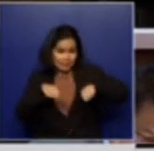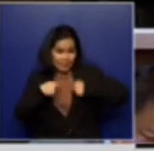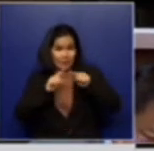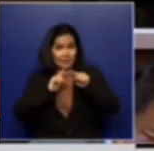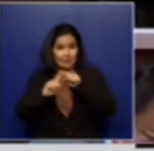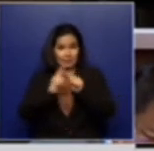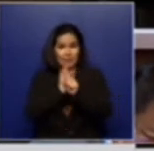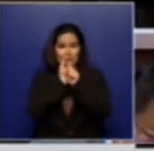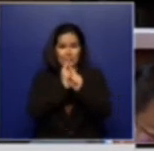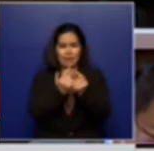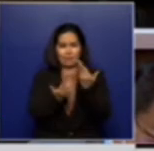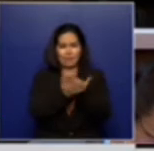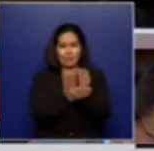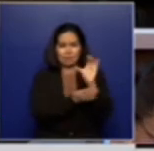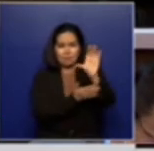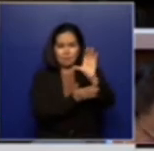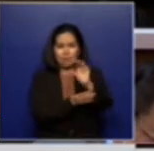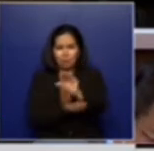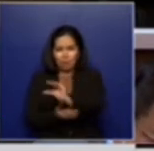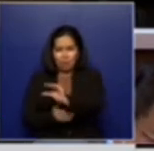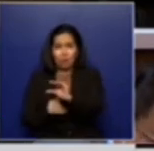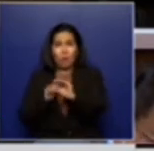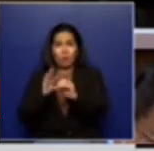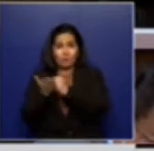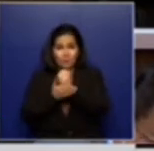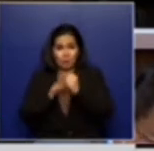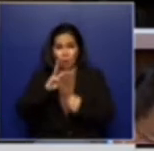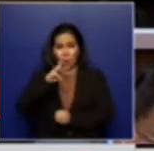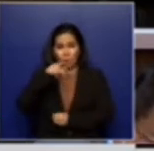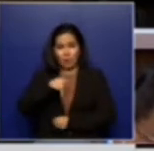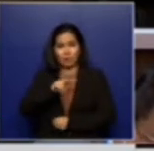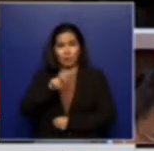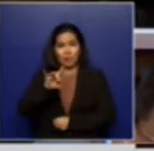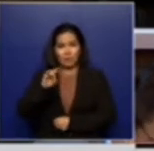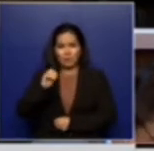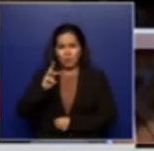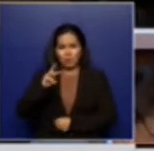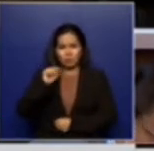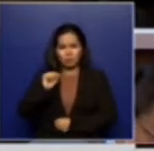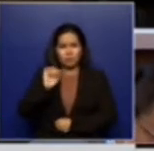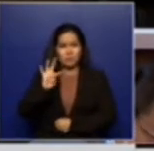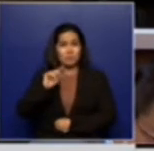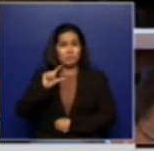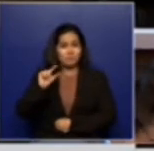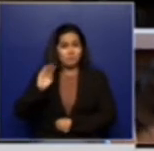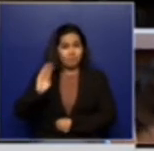อย่างเฮโรอีนฟินหรือมาฟินไปแล้วรัฐบาลของเราจะรับมืออย่างไรแต่ทั้งๆที่ปัญหายาเสพติดมีความสำคัญขนาดนี้และเป็นวาระสำคัญระดับโลกแต่รัฐบาลพลเอกประยุทธ์จันทร์โอชากลับจัดสรรระบบประมาณสำหรับการนี้เพียงน้อยนิดค่ะฉันประทานเมื่อเทียบกับค่าใช้จ่ายอื่นๆเพราะประมาณเพียง6280 6.4ล้านบาท